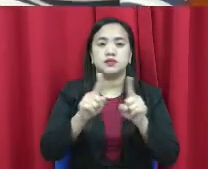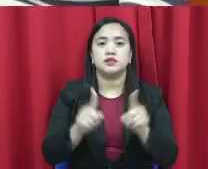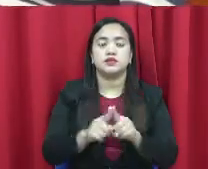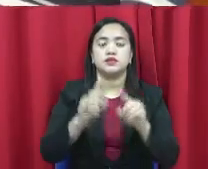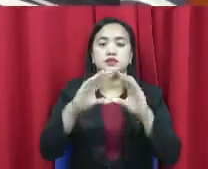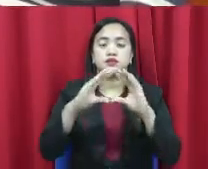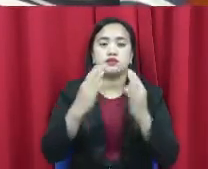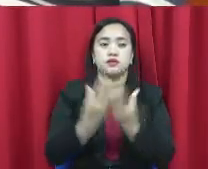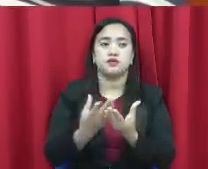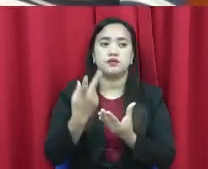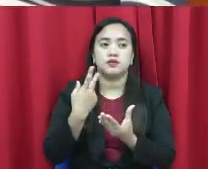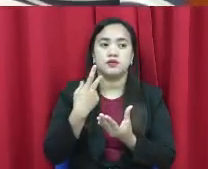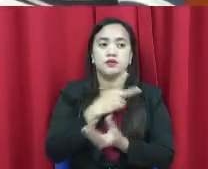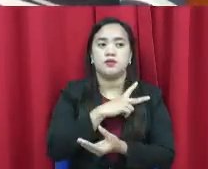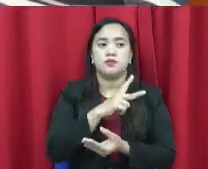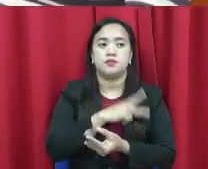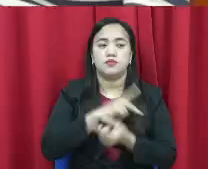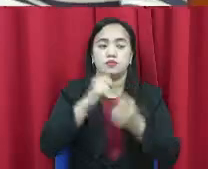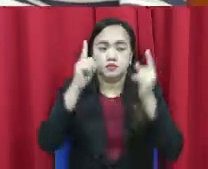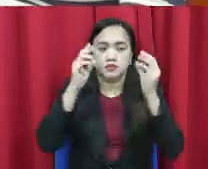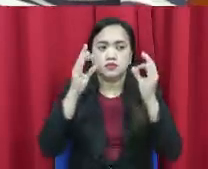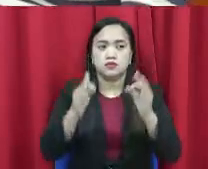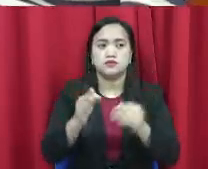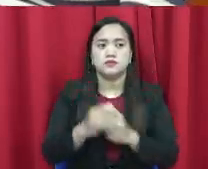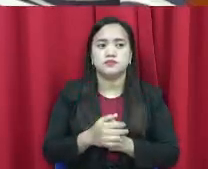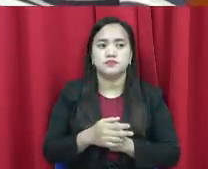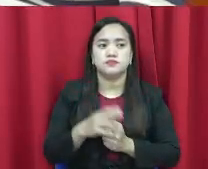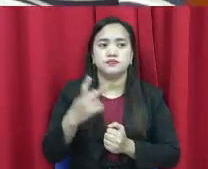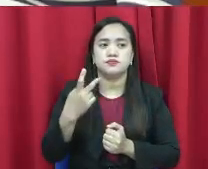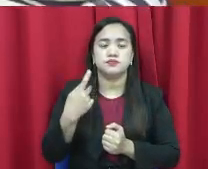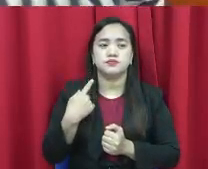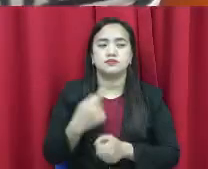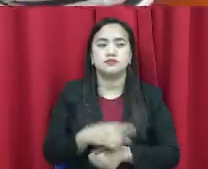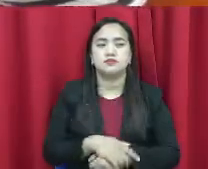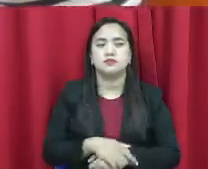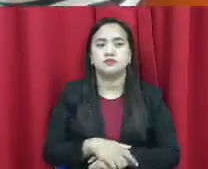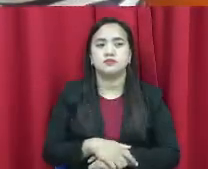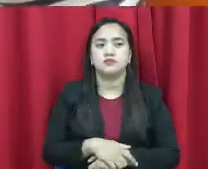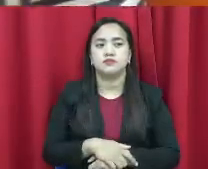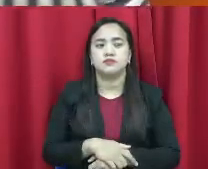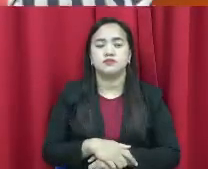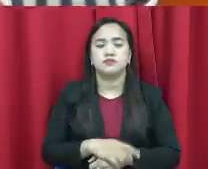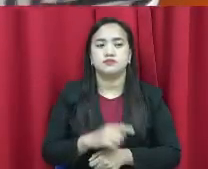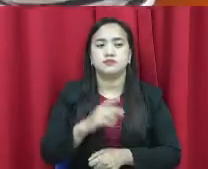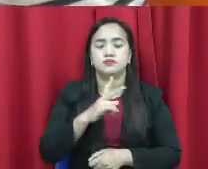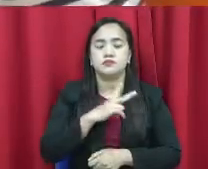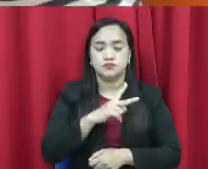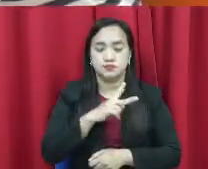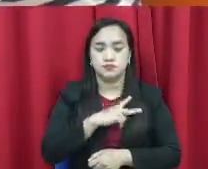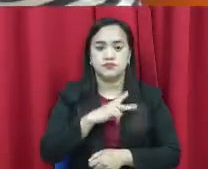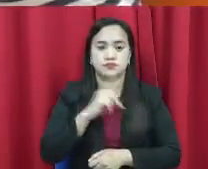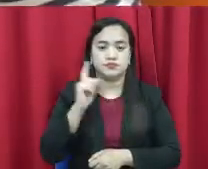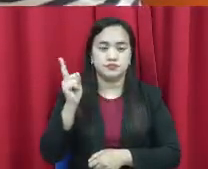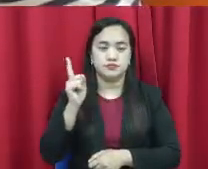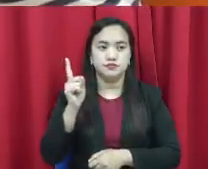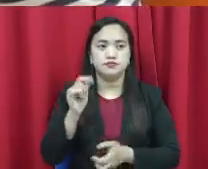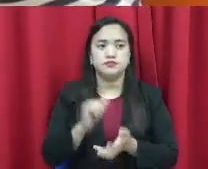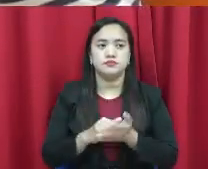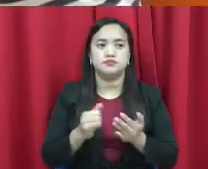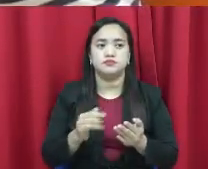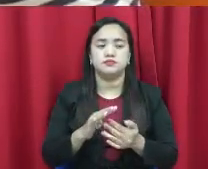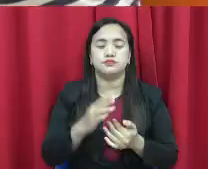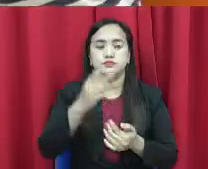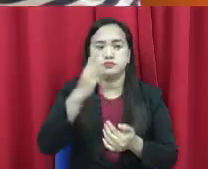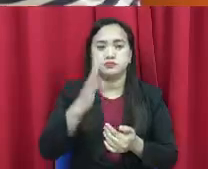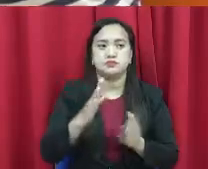kayong personal decision meron kayong kanya-kanyang personal decision and sa amin po is Maliwanag na ito ay plano ng